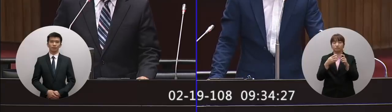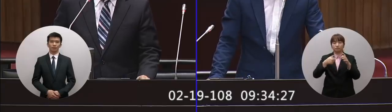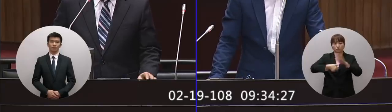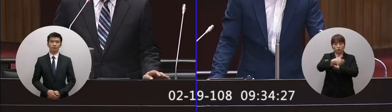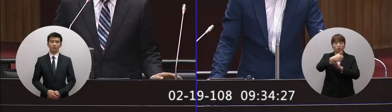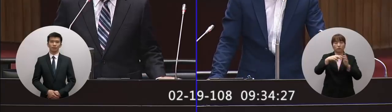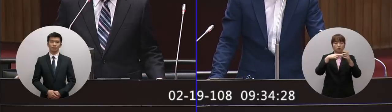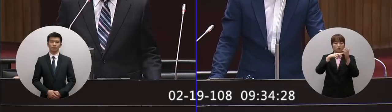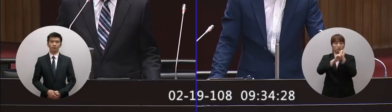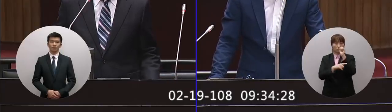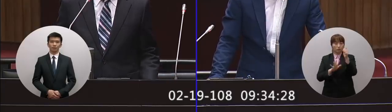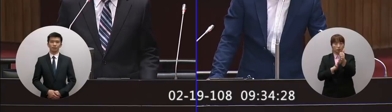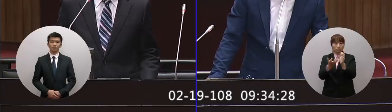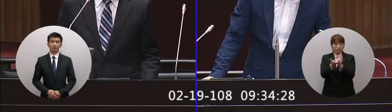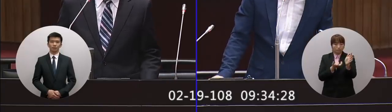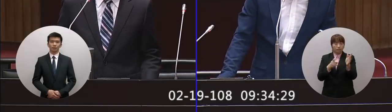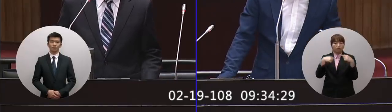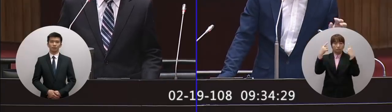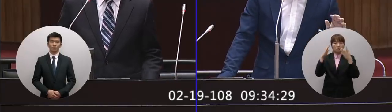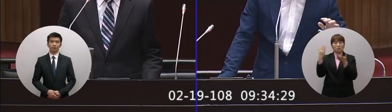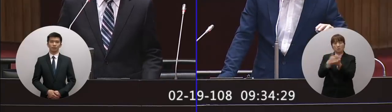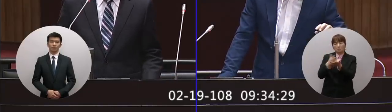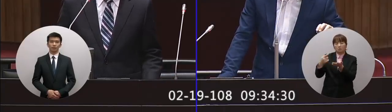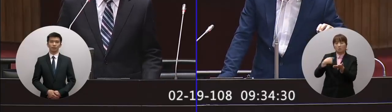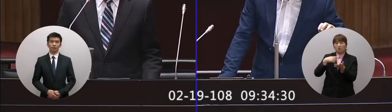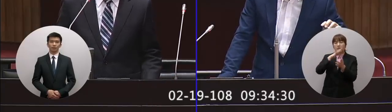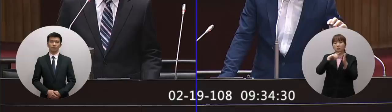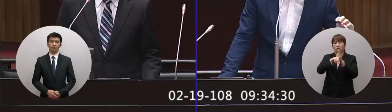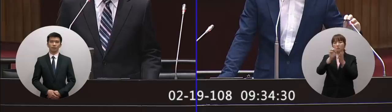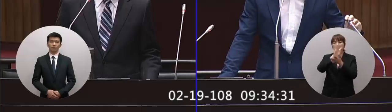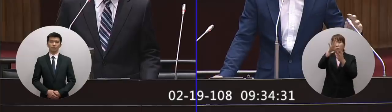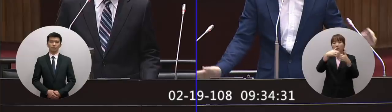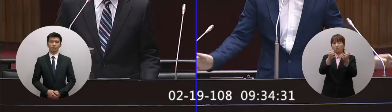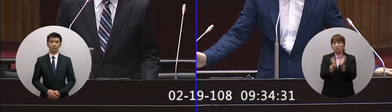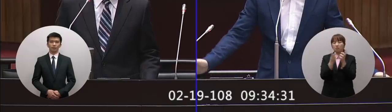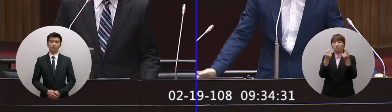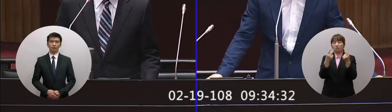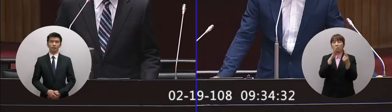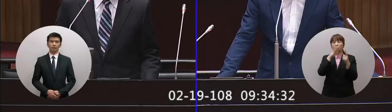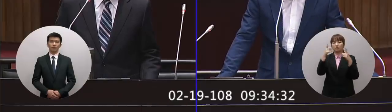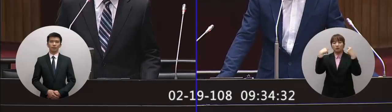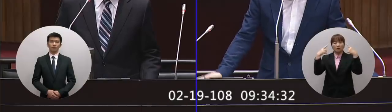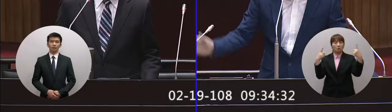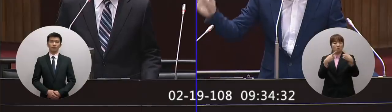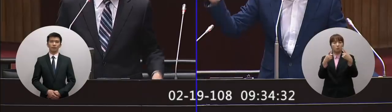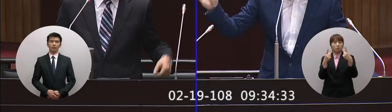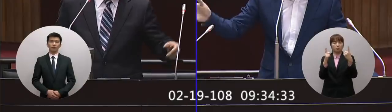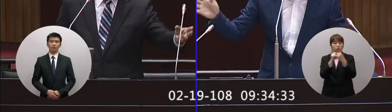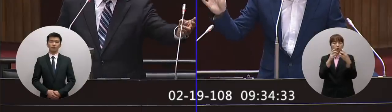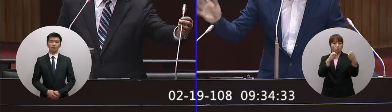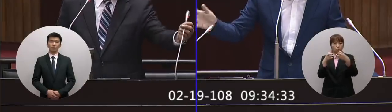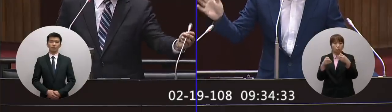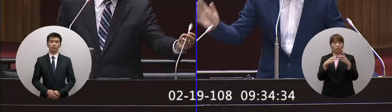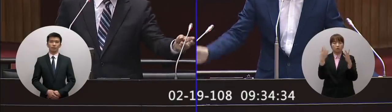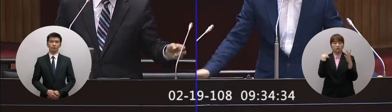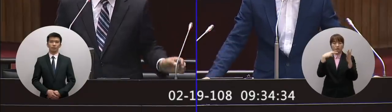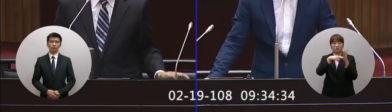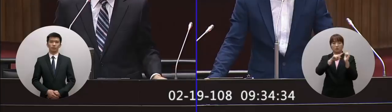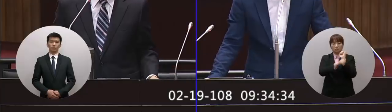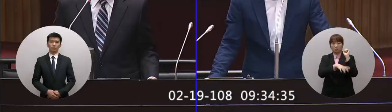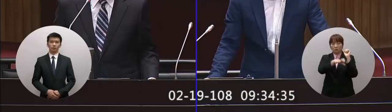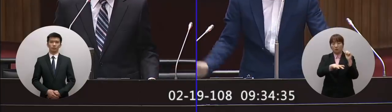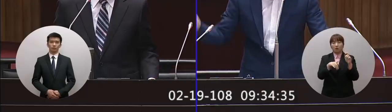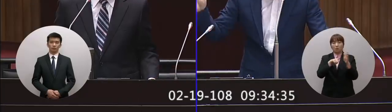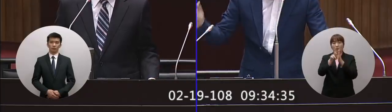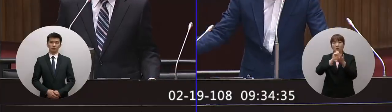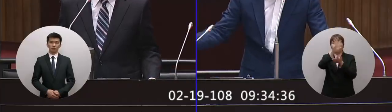立法院的时候，常常也被批评为叫直播党，好，因为我们很多协商的时候。当时立法院还没有明定说要